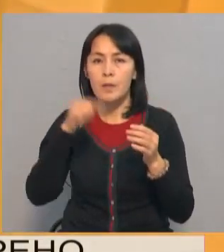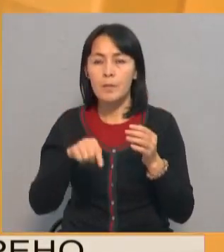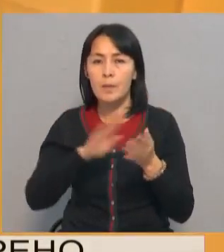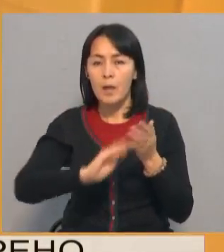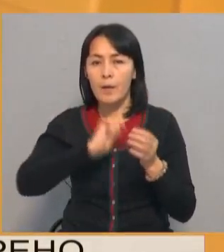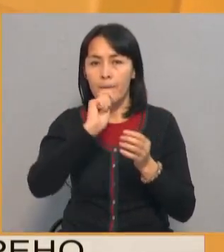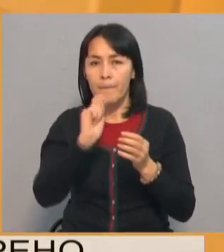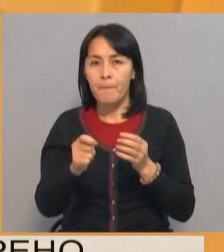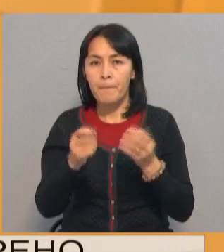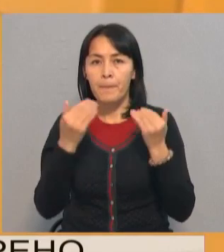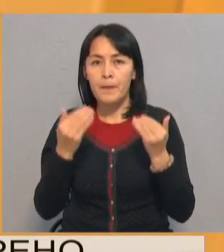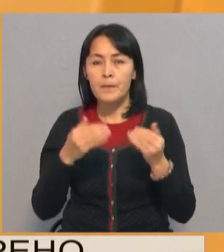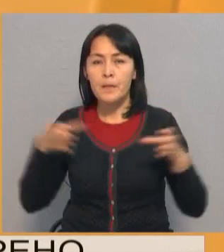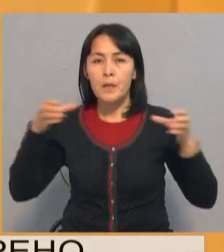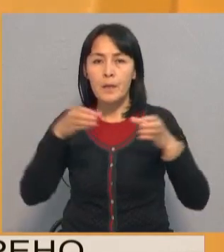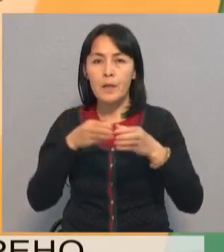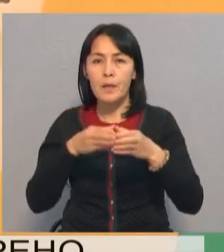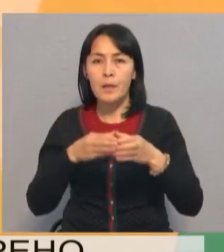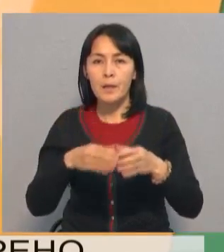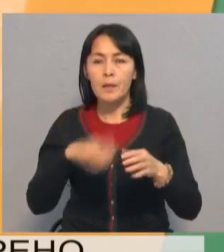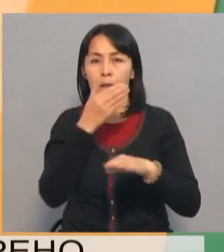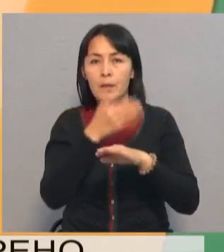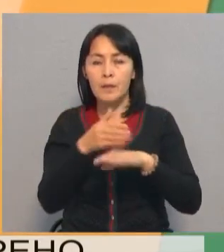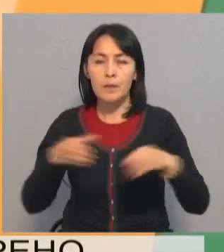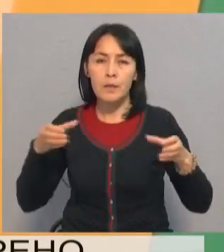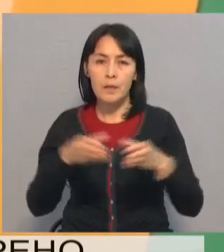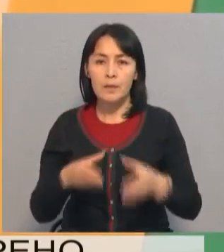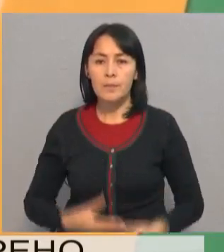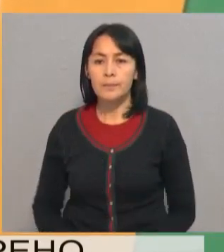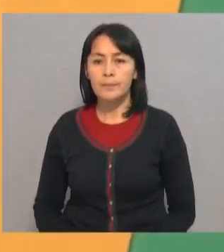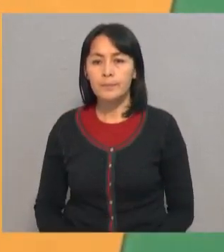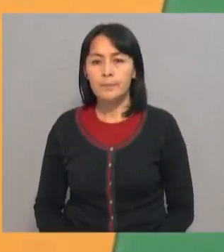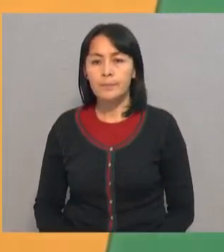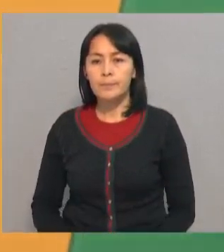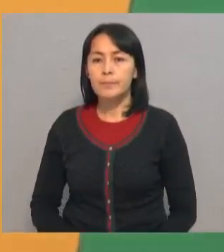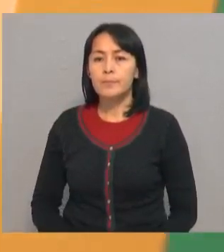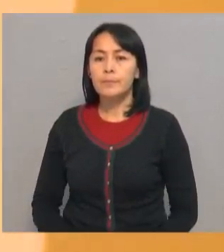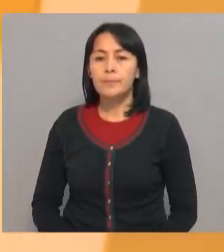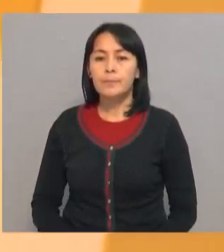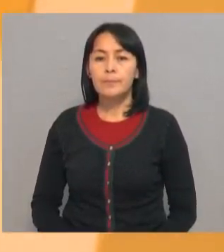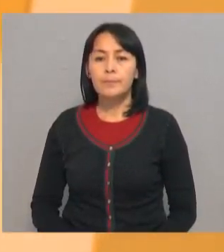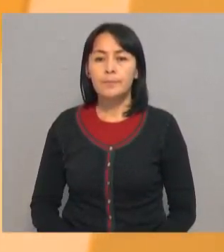обращения с заявкой в акционерном обществе «Аграрная кредитная корпорация». Аружан Жиренбаева, Диана Блязис, Новости.